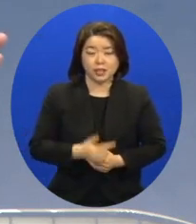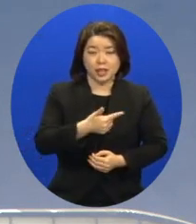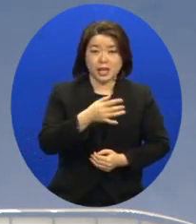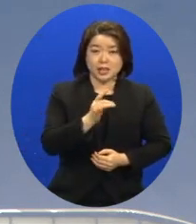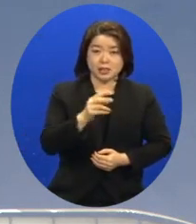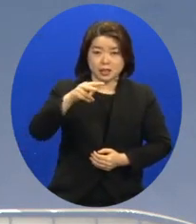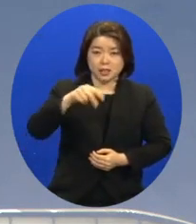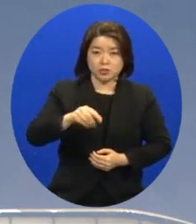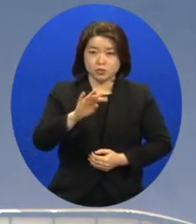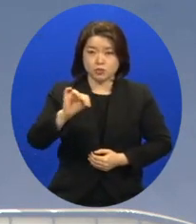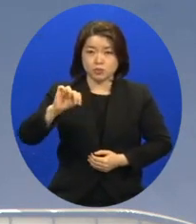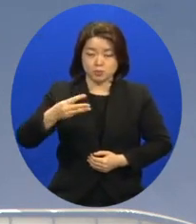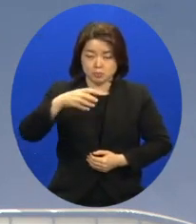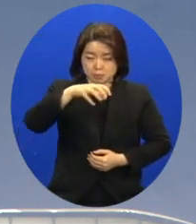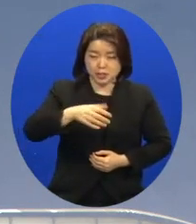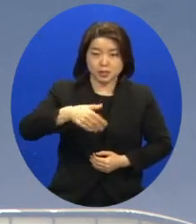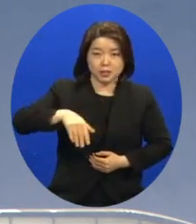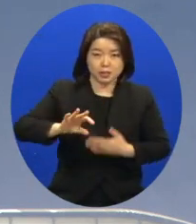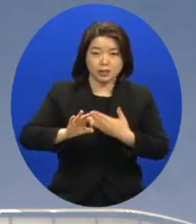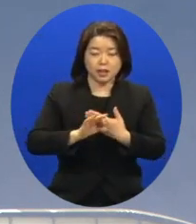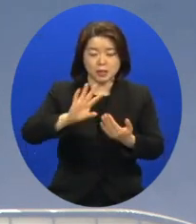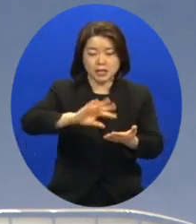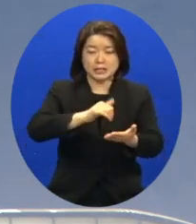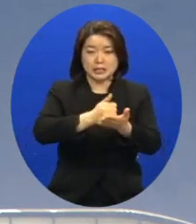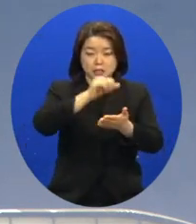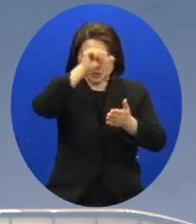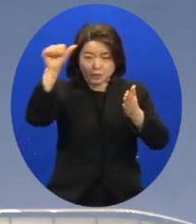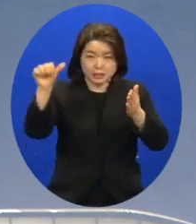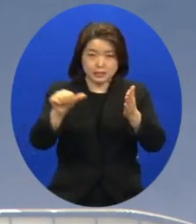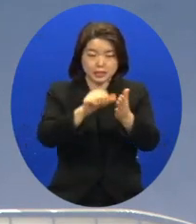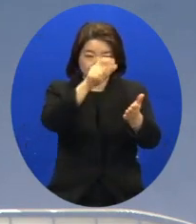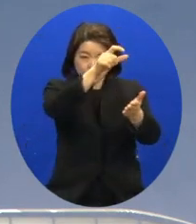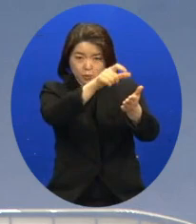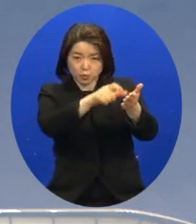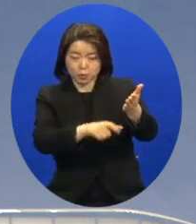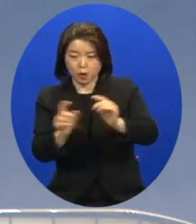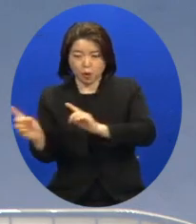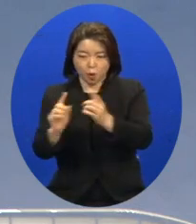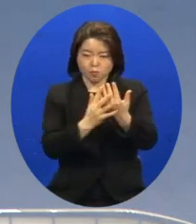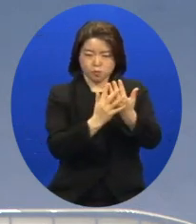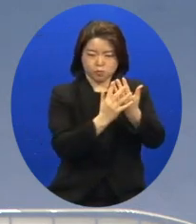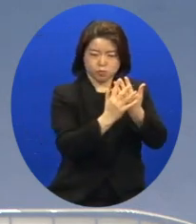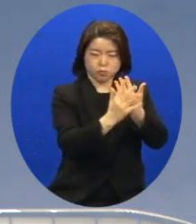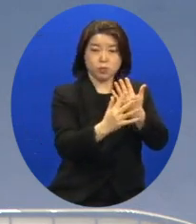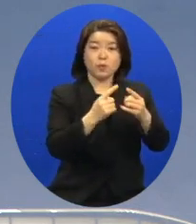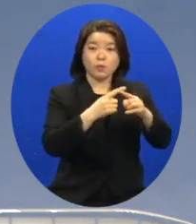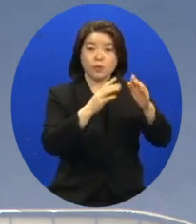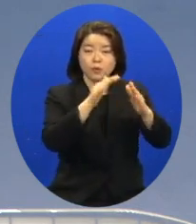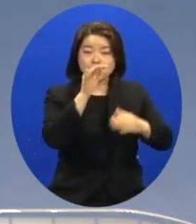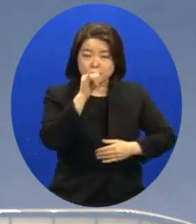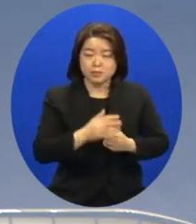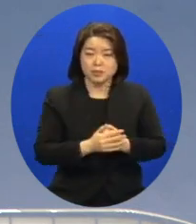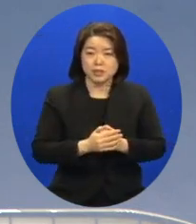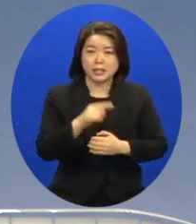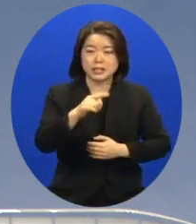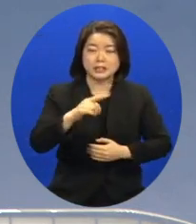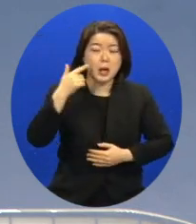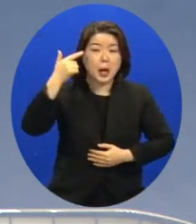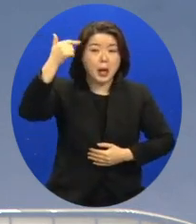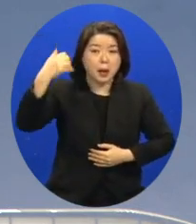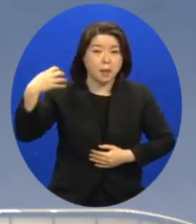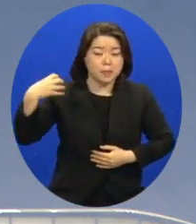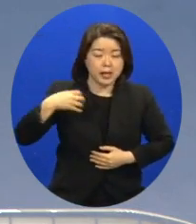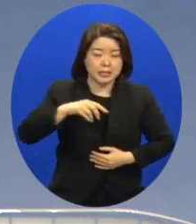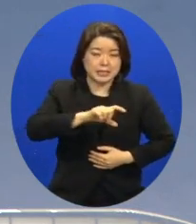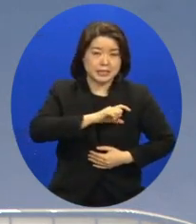미국 내슈빌에 가면 그리스도 장로교회라는 아주 부흥되는 교회가 있는데 스캇 소울즈라고 하는 담임